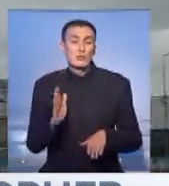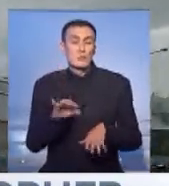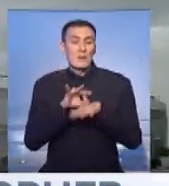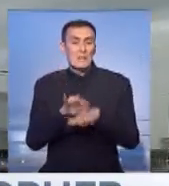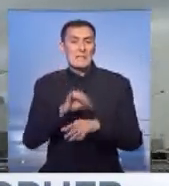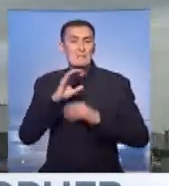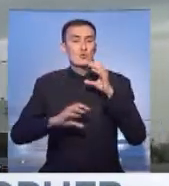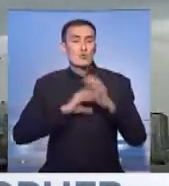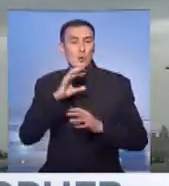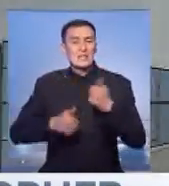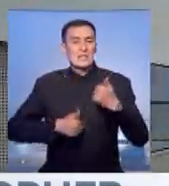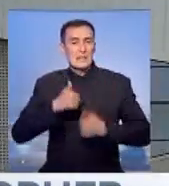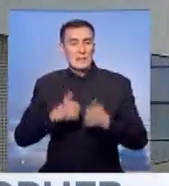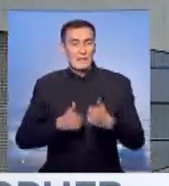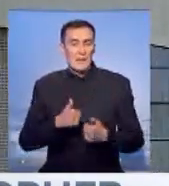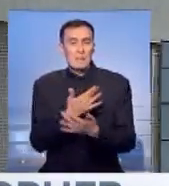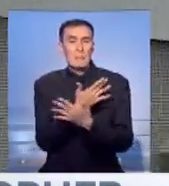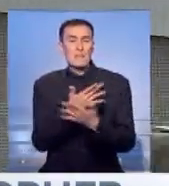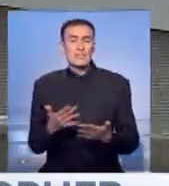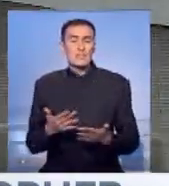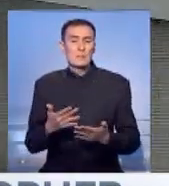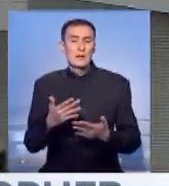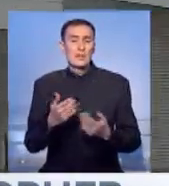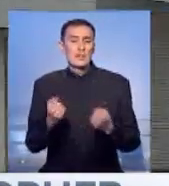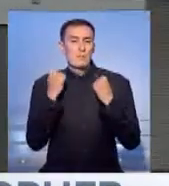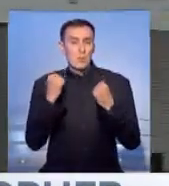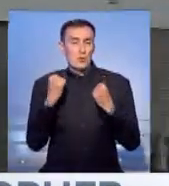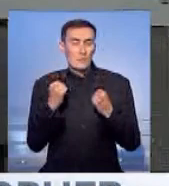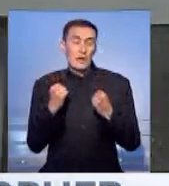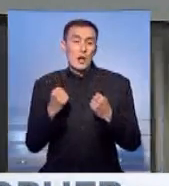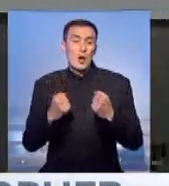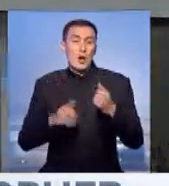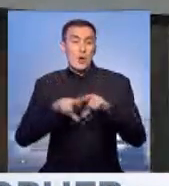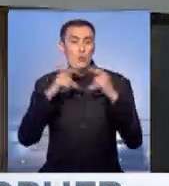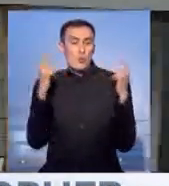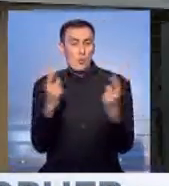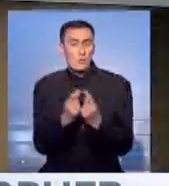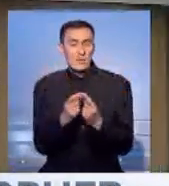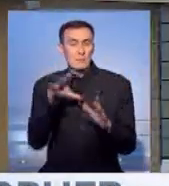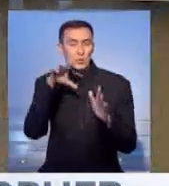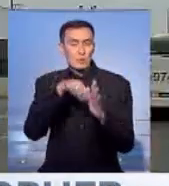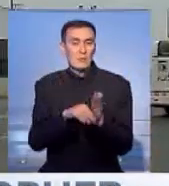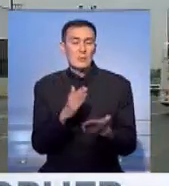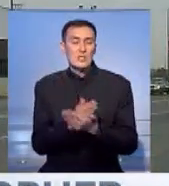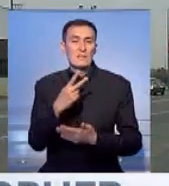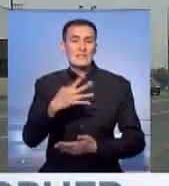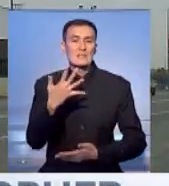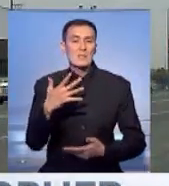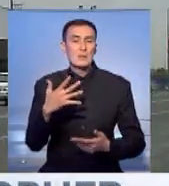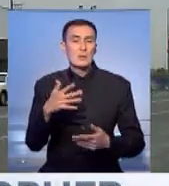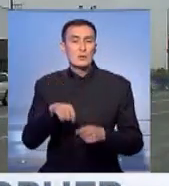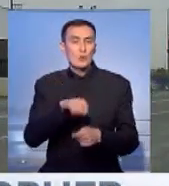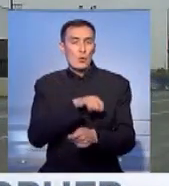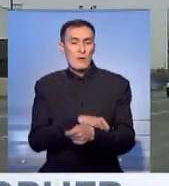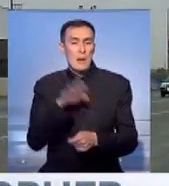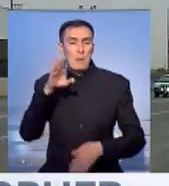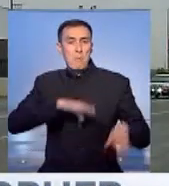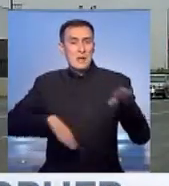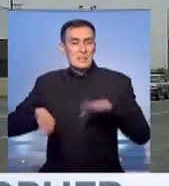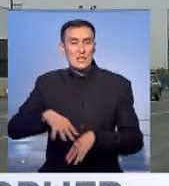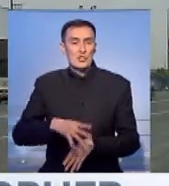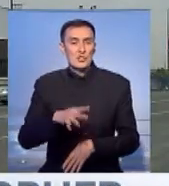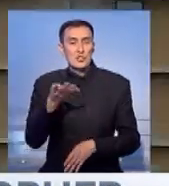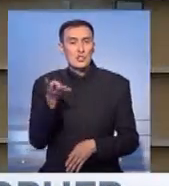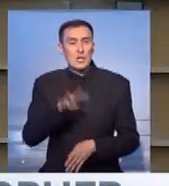проходить международные соревнования по всем видам единоборств. Комплекс также предусматривает 25-метровый бассейн с 4